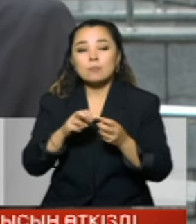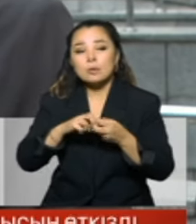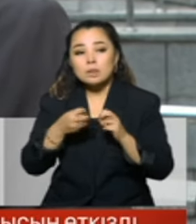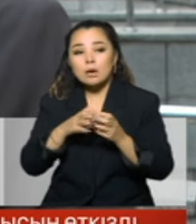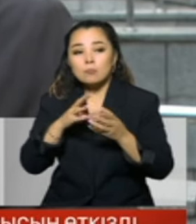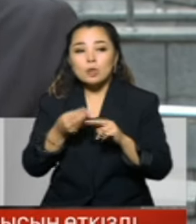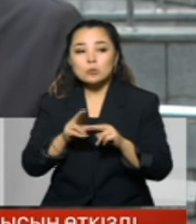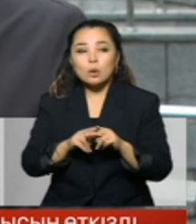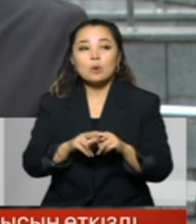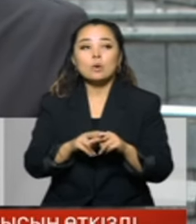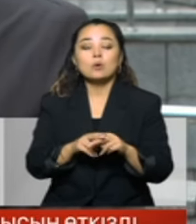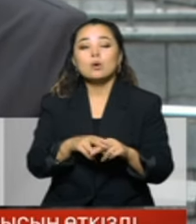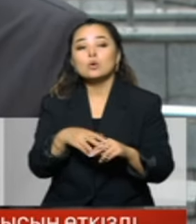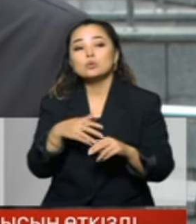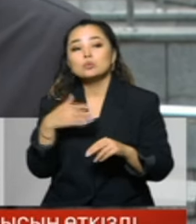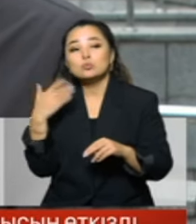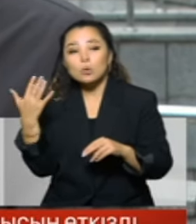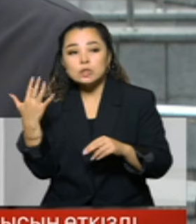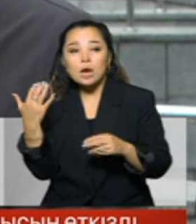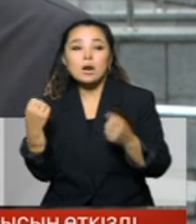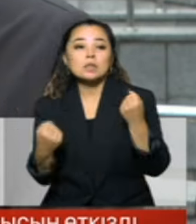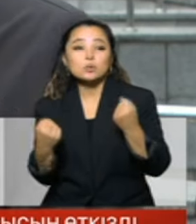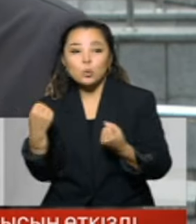мына оң жақ рөлдегі